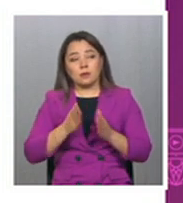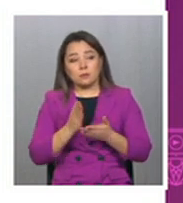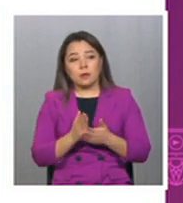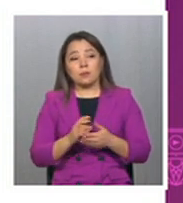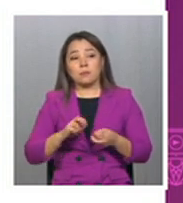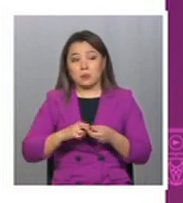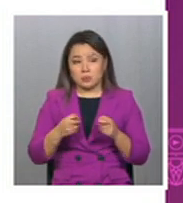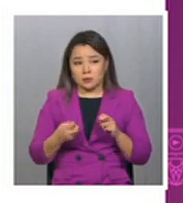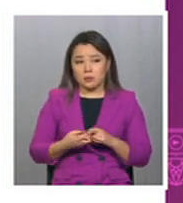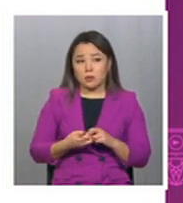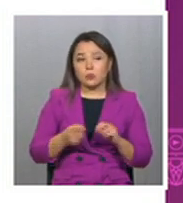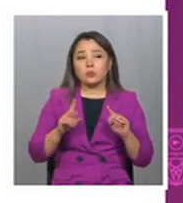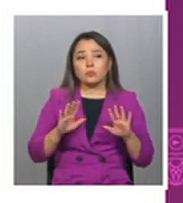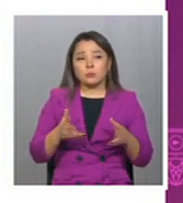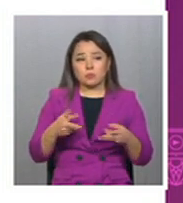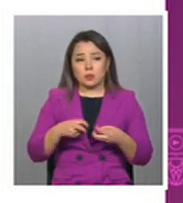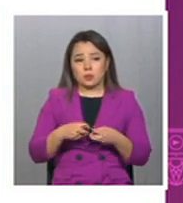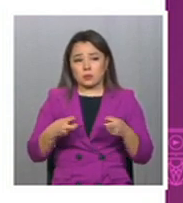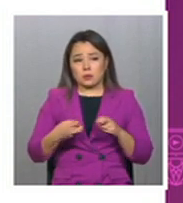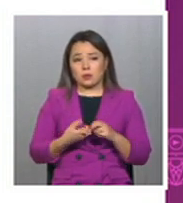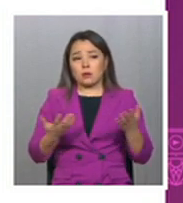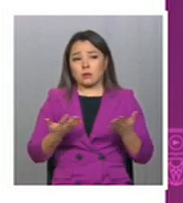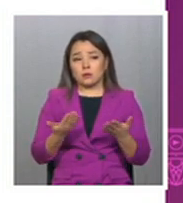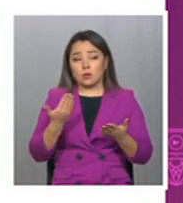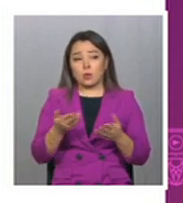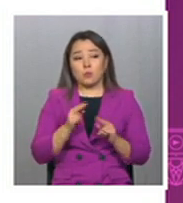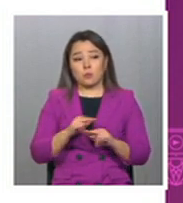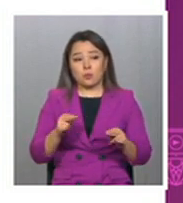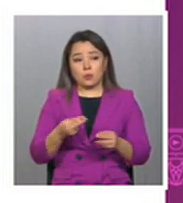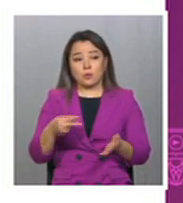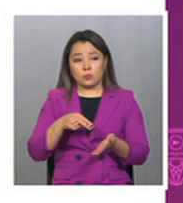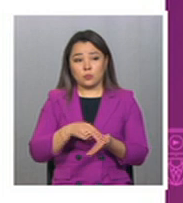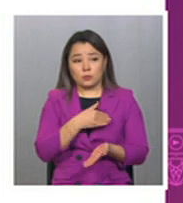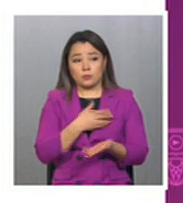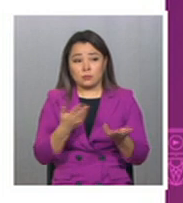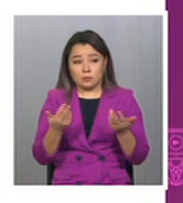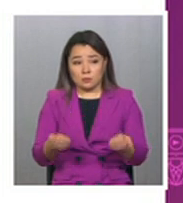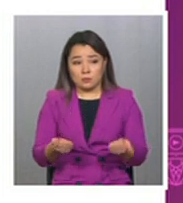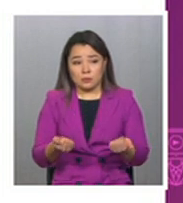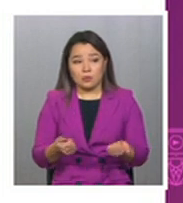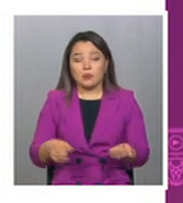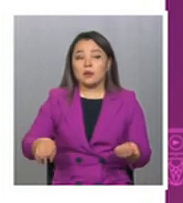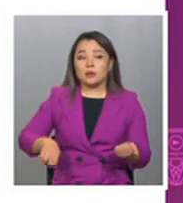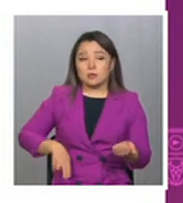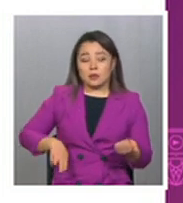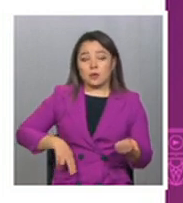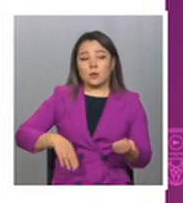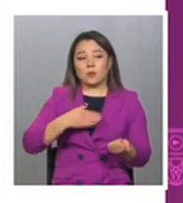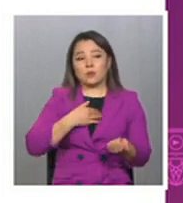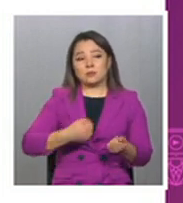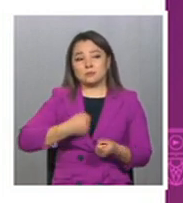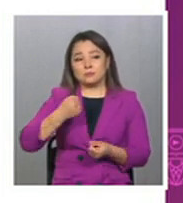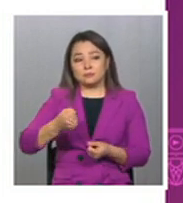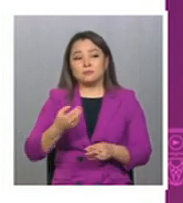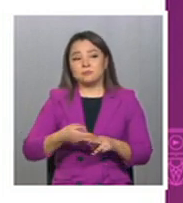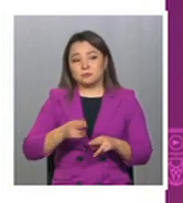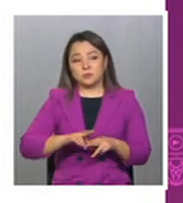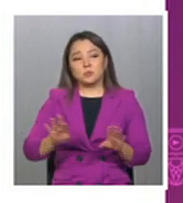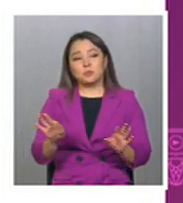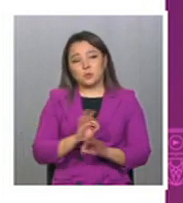Мәселе? Қандай мәселе? Сені мұғалім етеміз дейме? Директор етеміз дейді. Онда тіпті